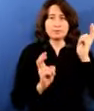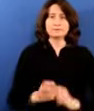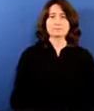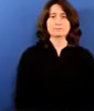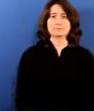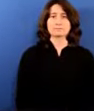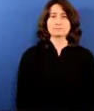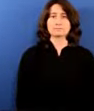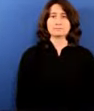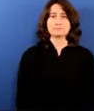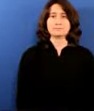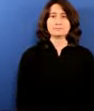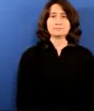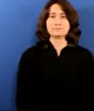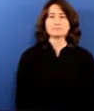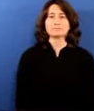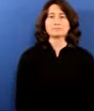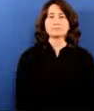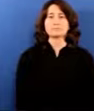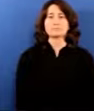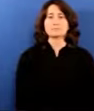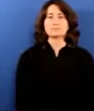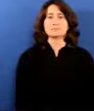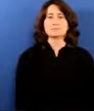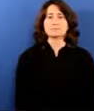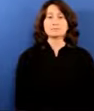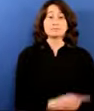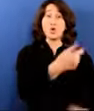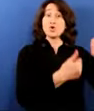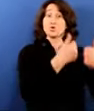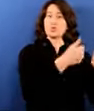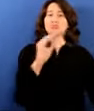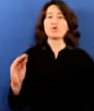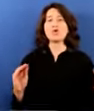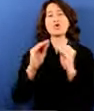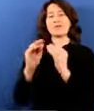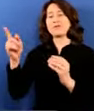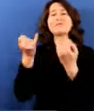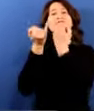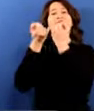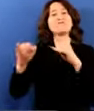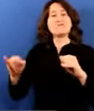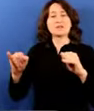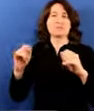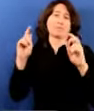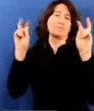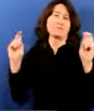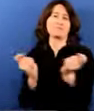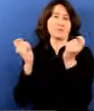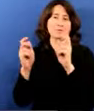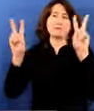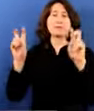eta Bizkaia garatzeko eta hazteko tresna erabakigarria eta ahaltsua da. Nazioartean izen ona